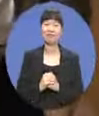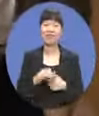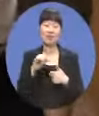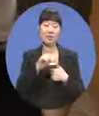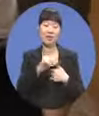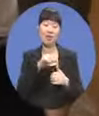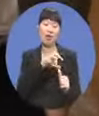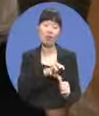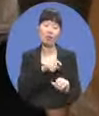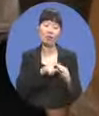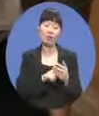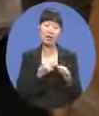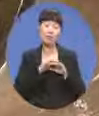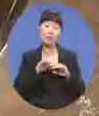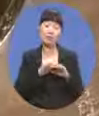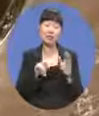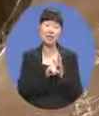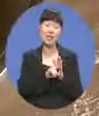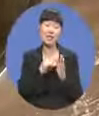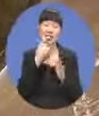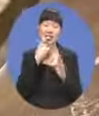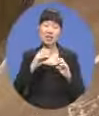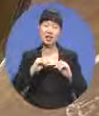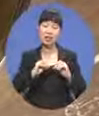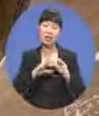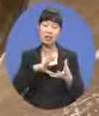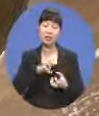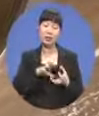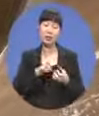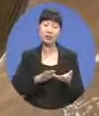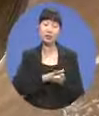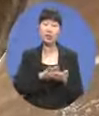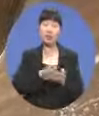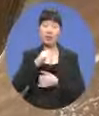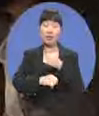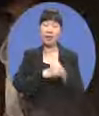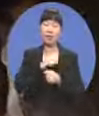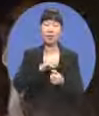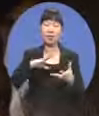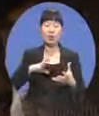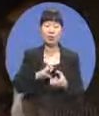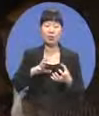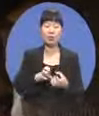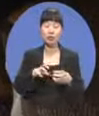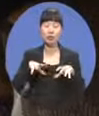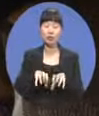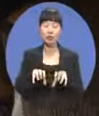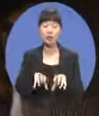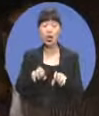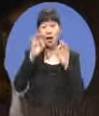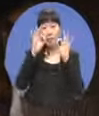민재의 억압된 마음을 풀어주기 위한 밀가루 반죽놀이. 마음껏 묻히고 주물러도 보고.